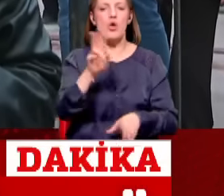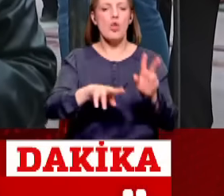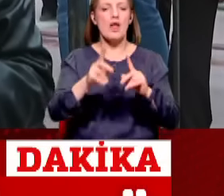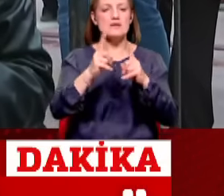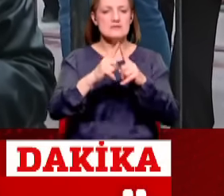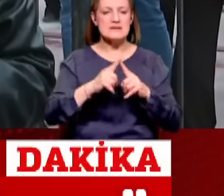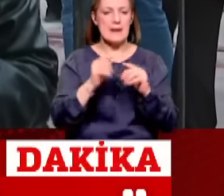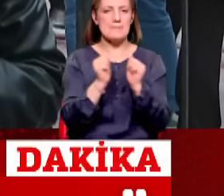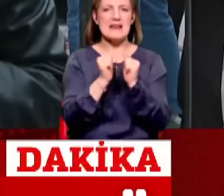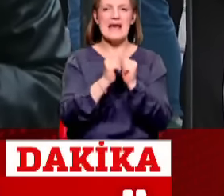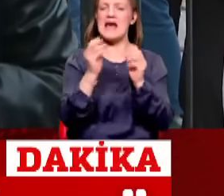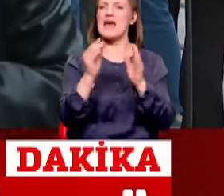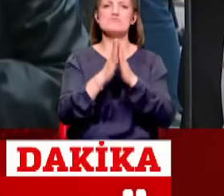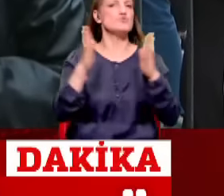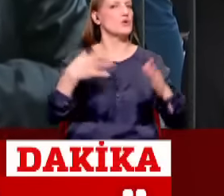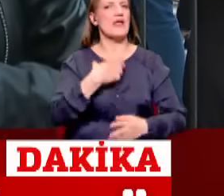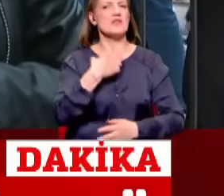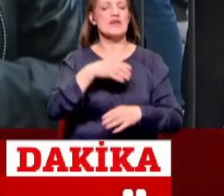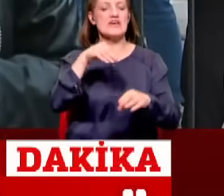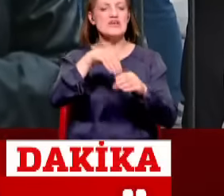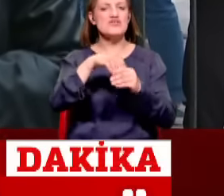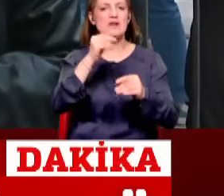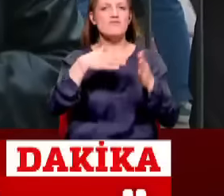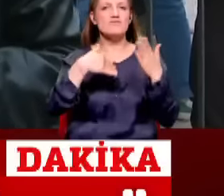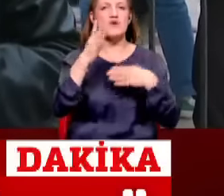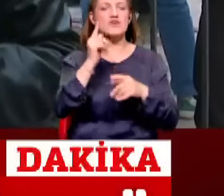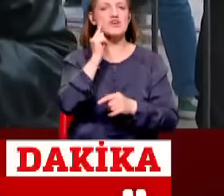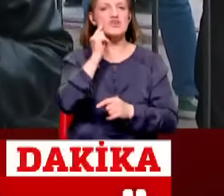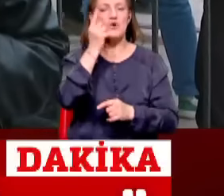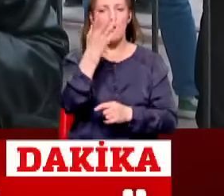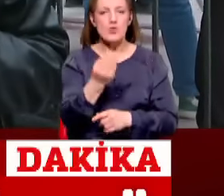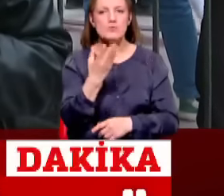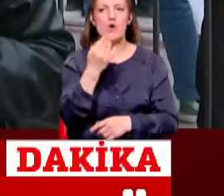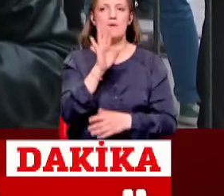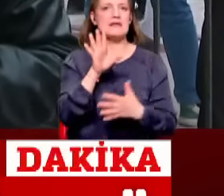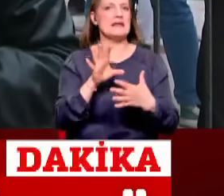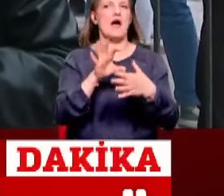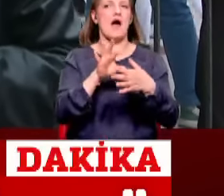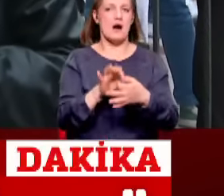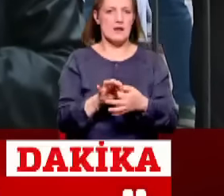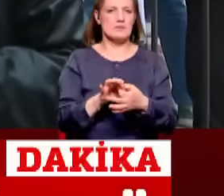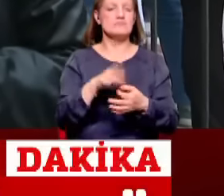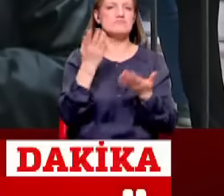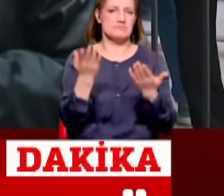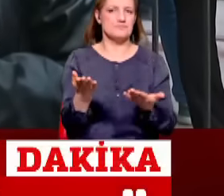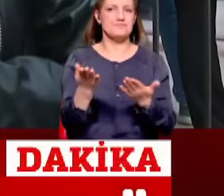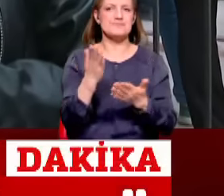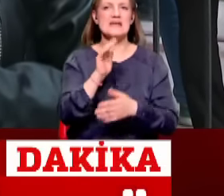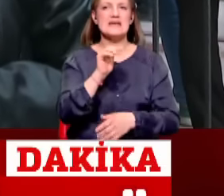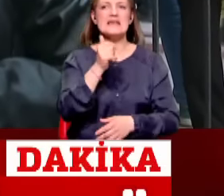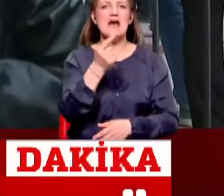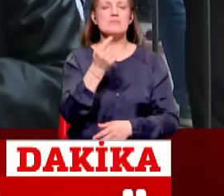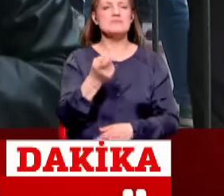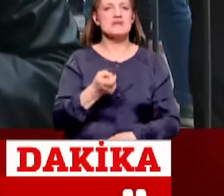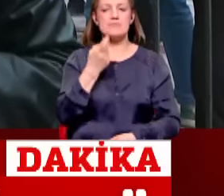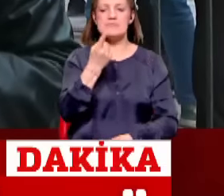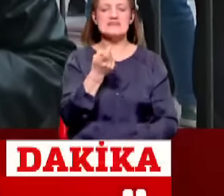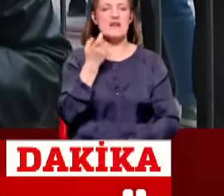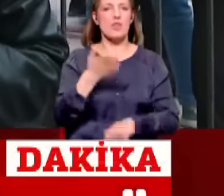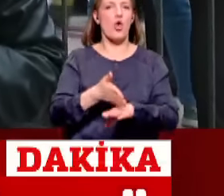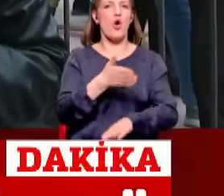birlikte aslında en büyük endişe içeride daha fazla kişinin olup olmadığıyla ilgiliydi. İşte yaklaşık yarım saat, bir